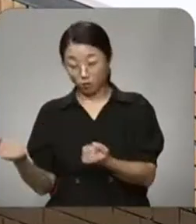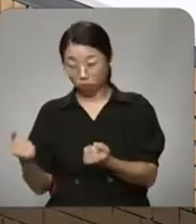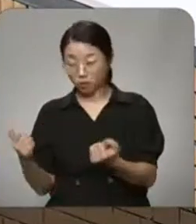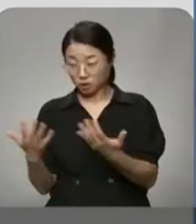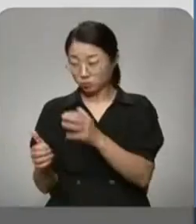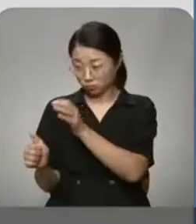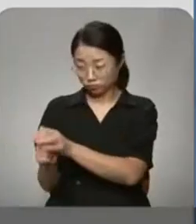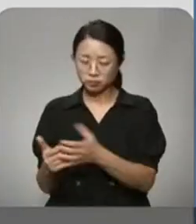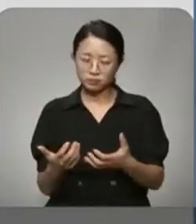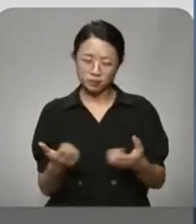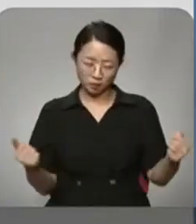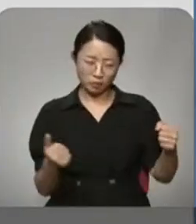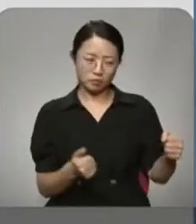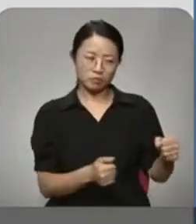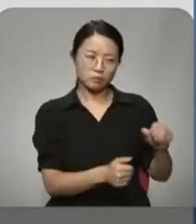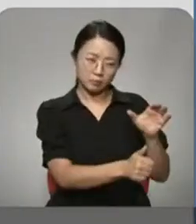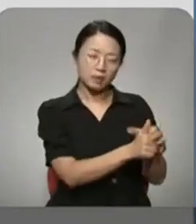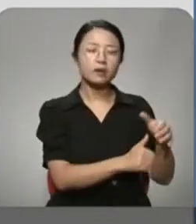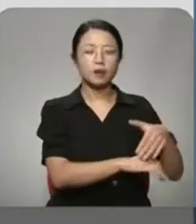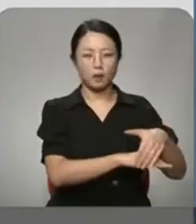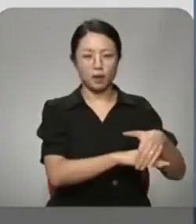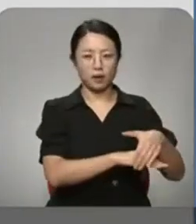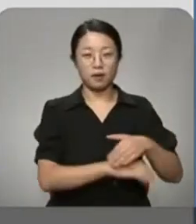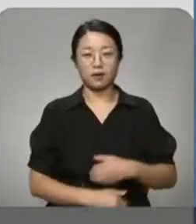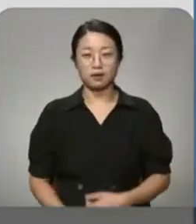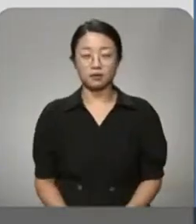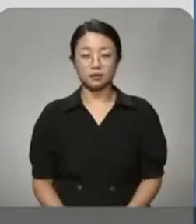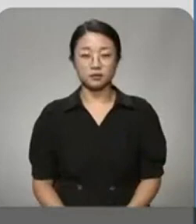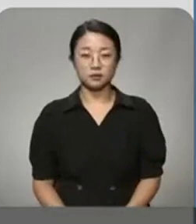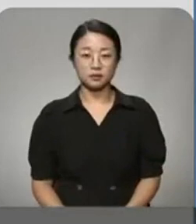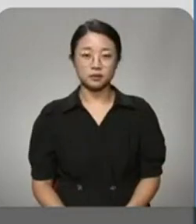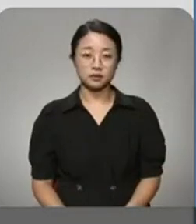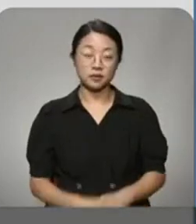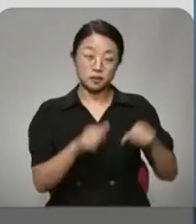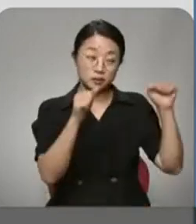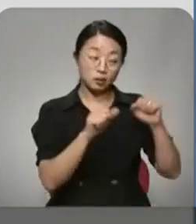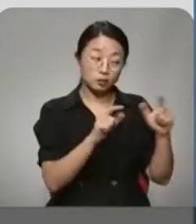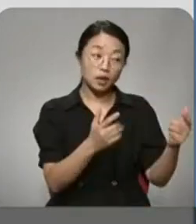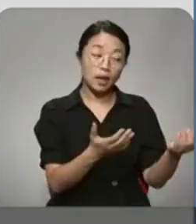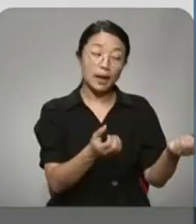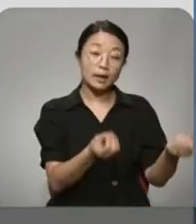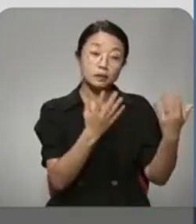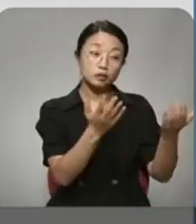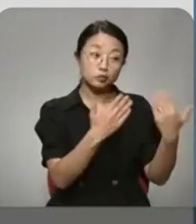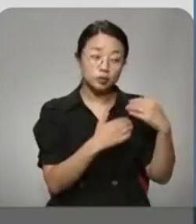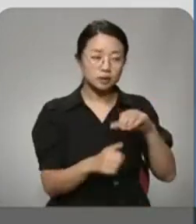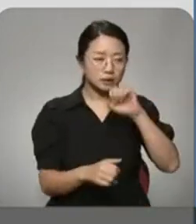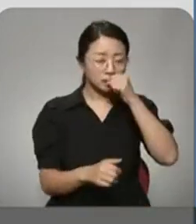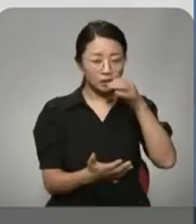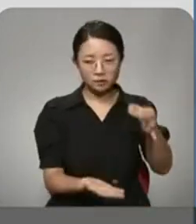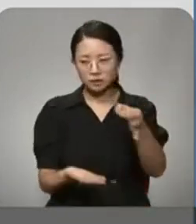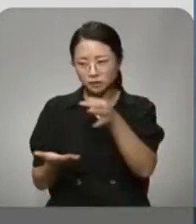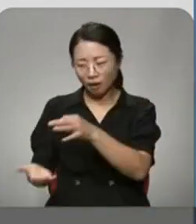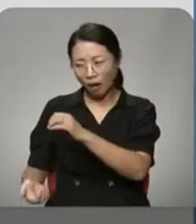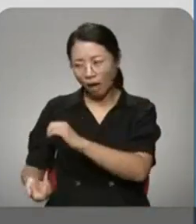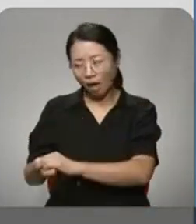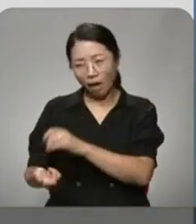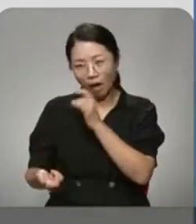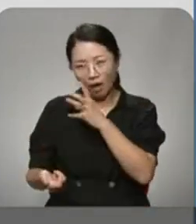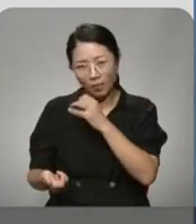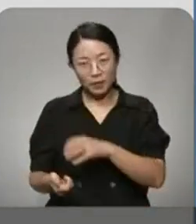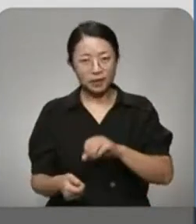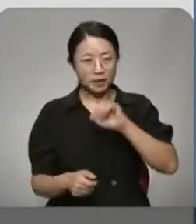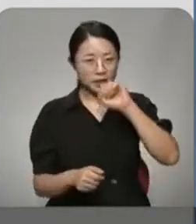다양한 스포츠 업무를 수행할 거라고 밝혔습니다 특히 체육대회 위치를 위한 지방 보조금의 한도 초과로 생기는